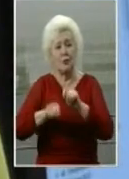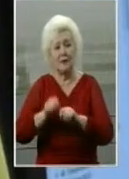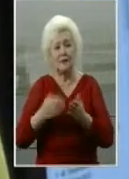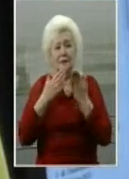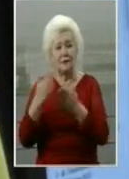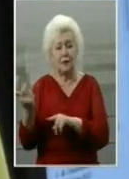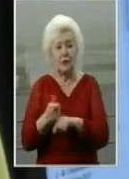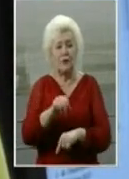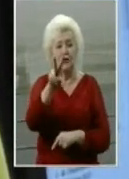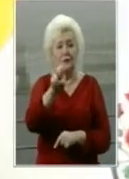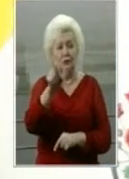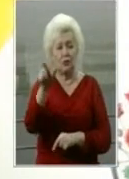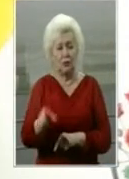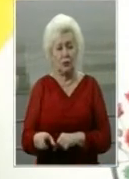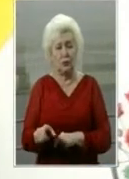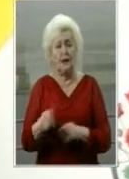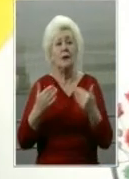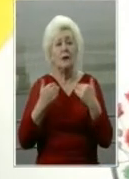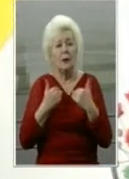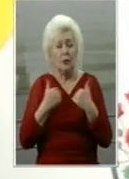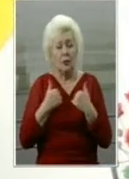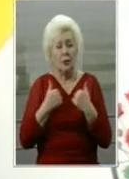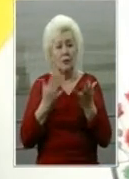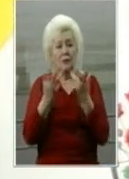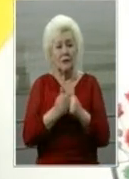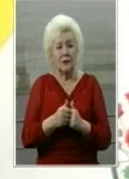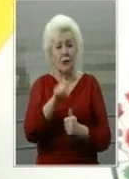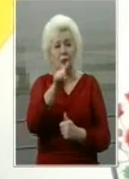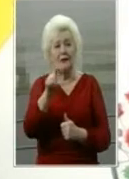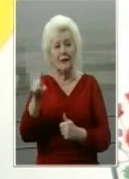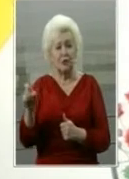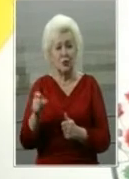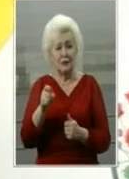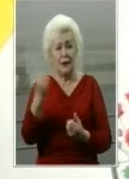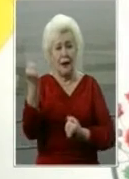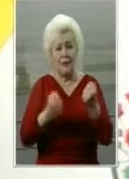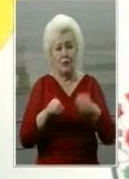трохи більше 200 людей. У нас рахунок іде на сотні автомобілів